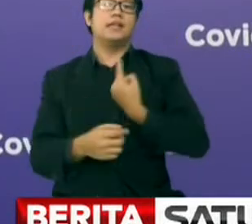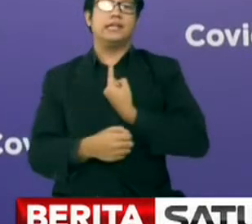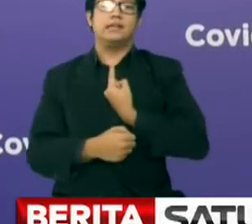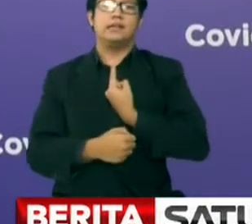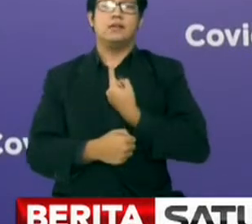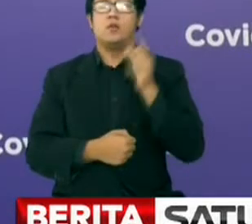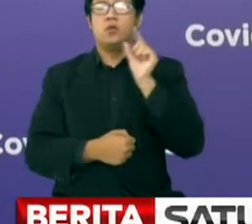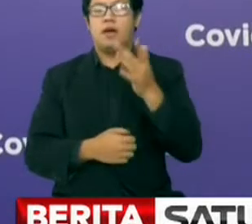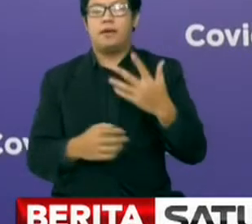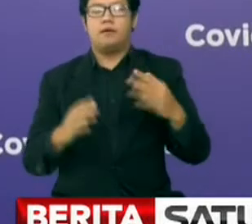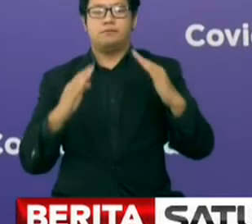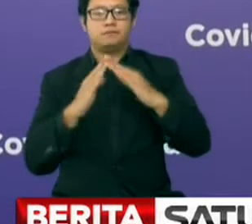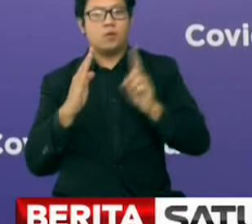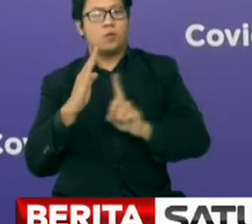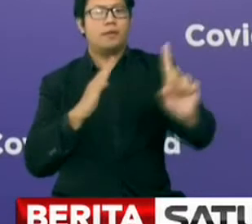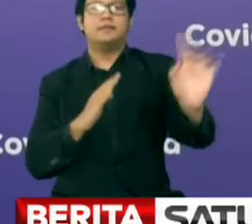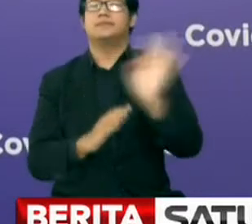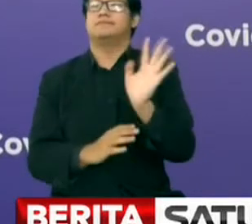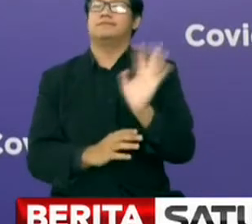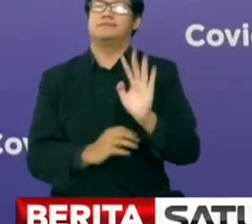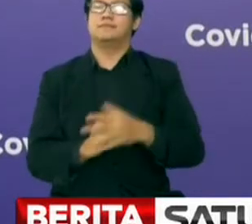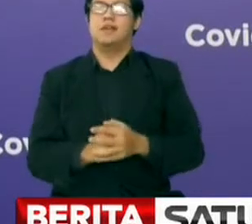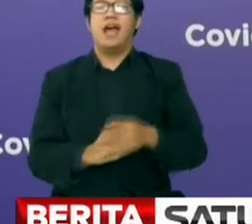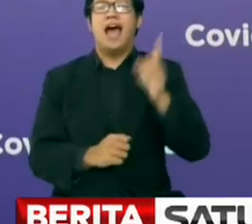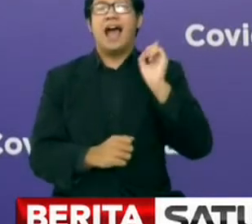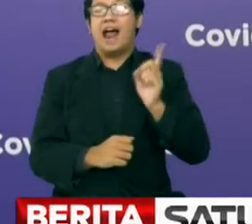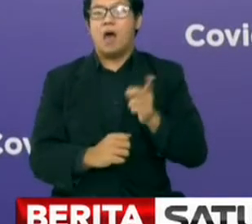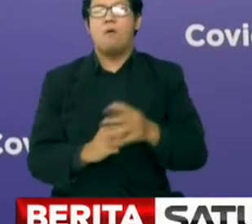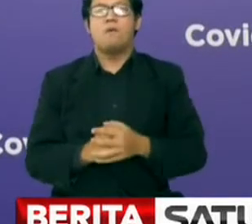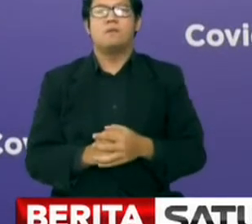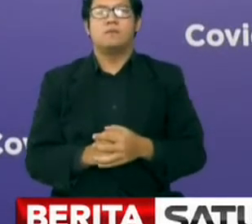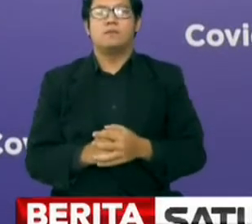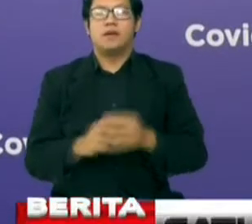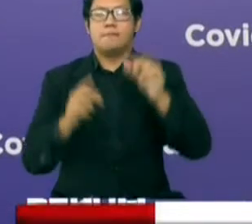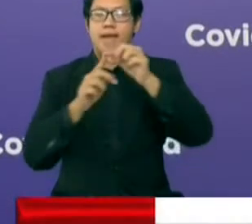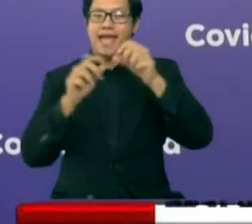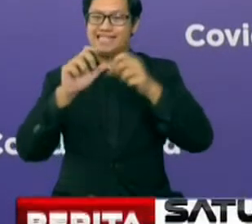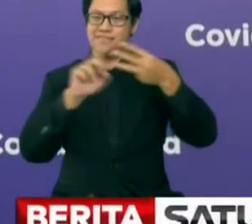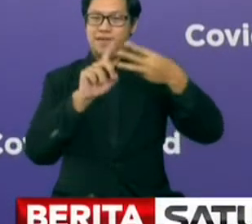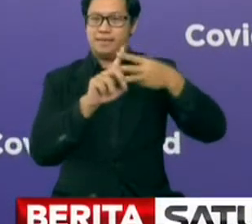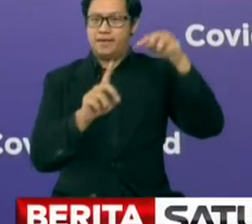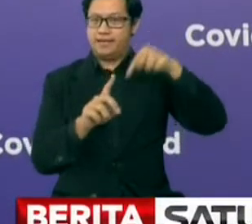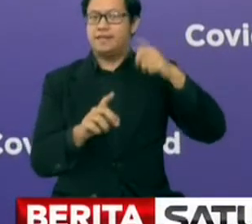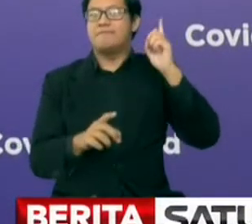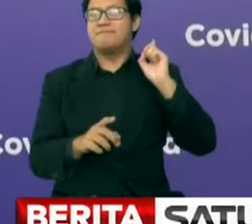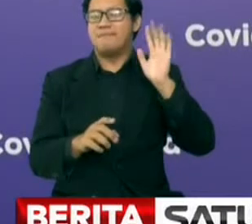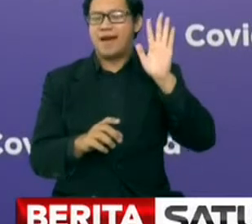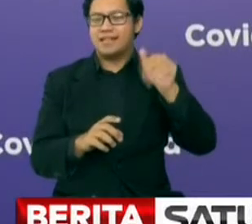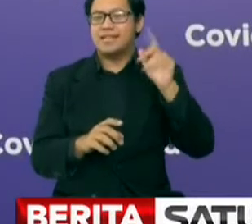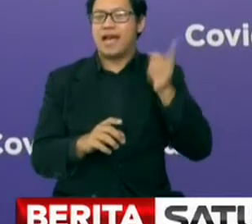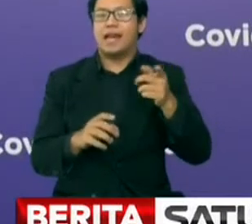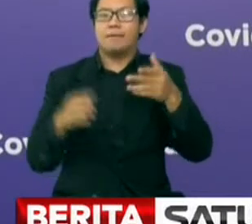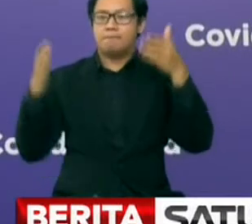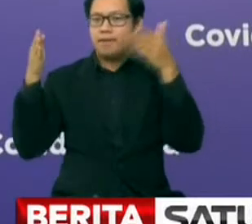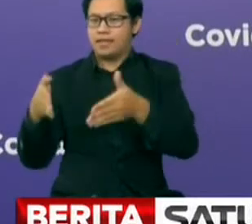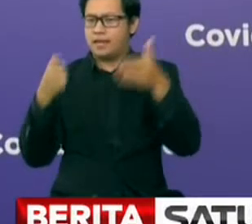untuk tidak keluar rumah Hai kalaupun kemudian di dalam pspp ini masih atas sektor-sektor